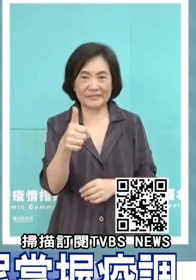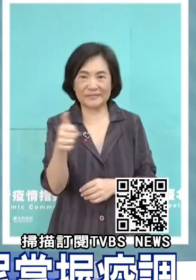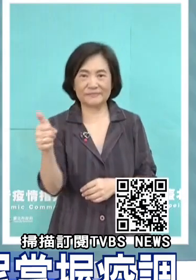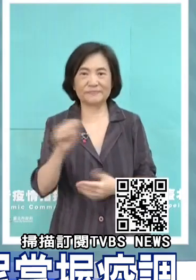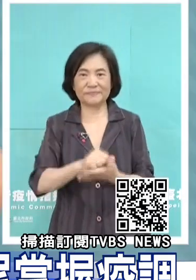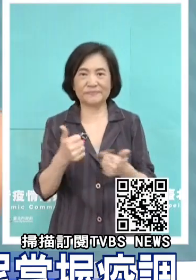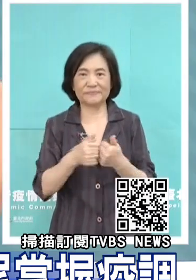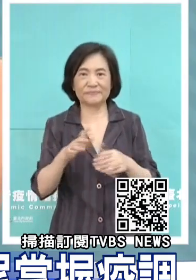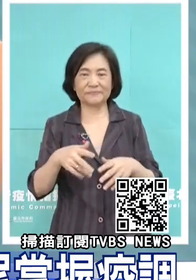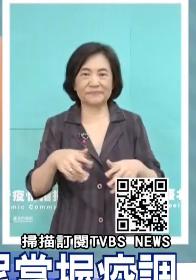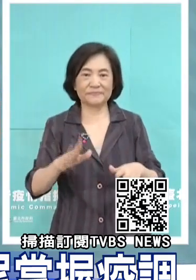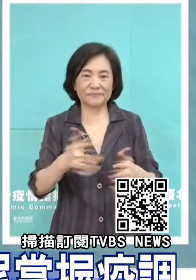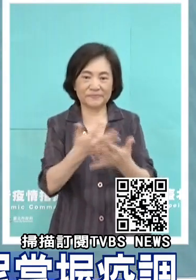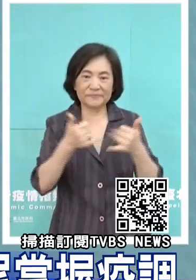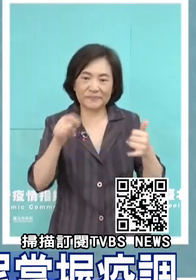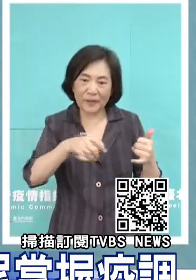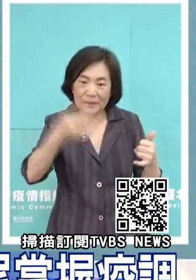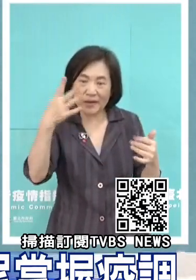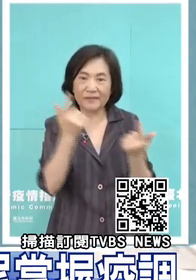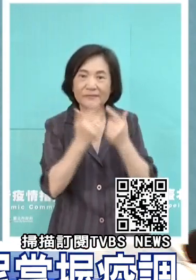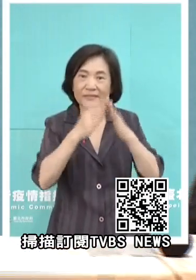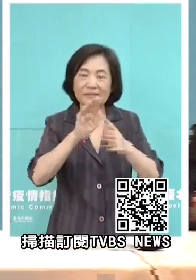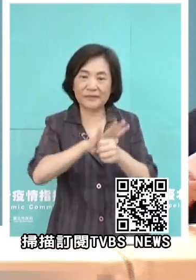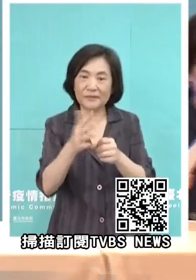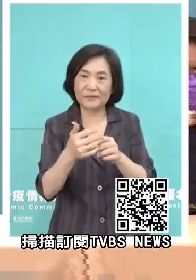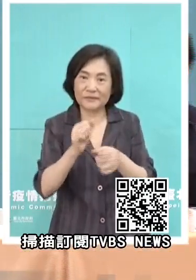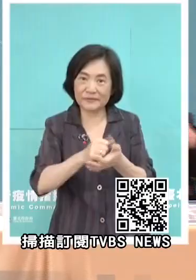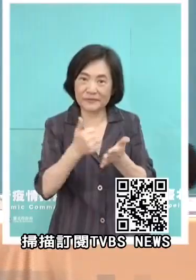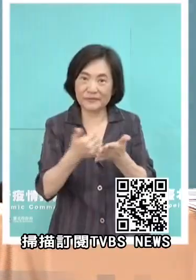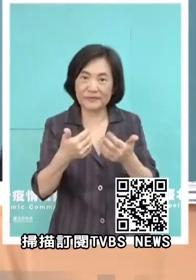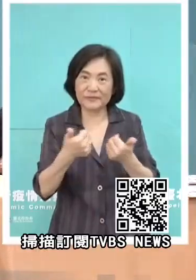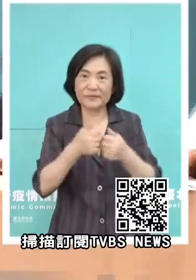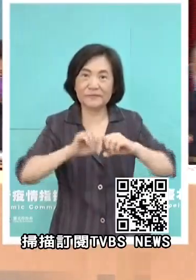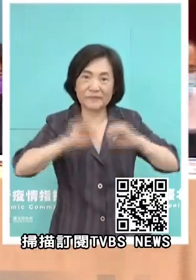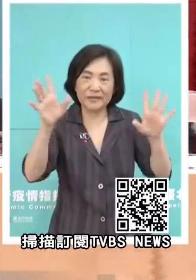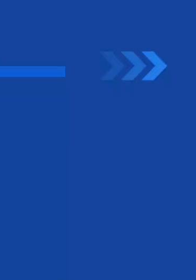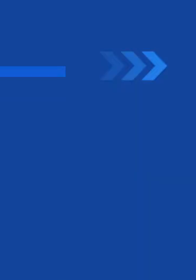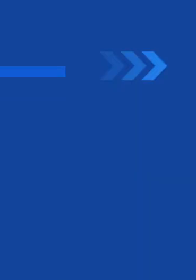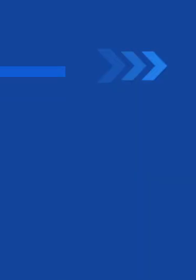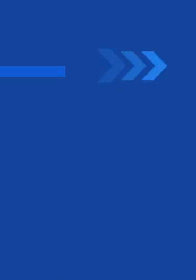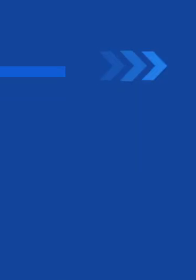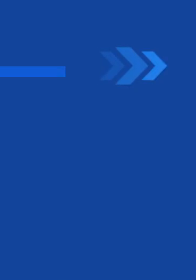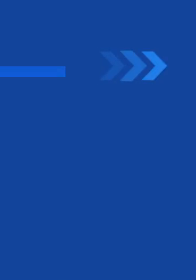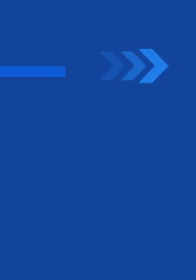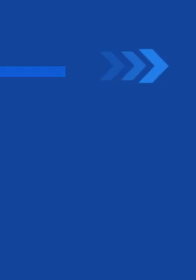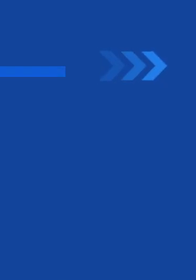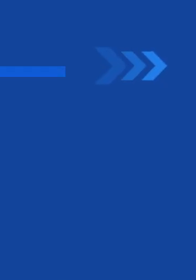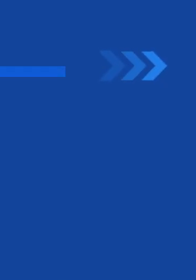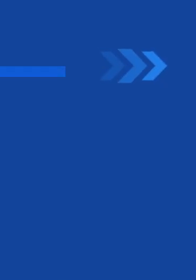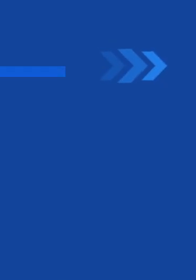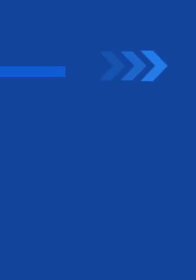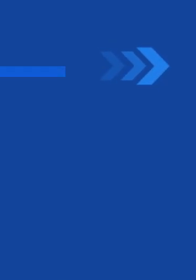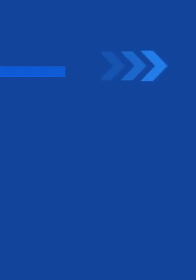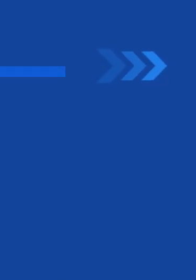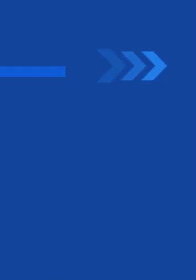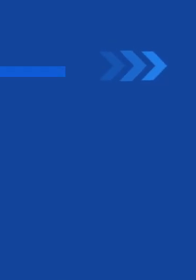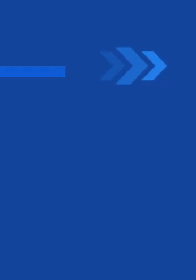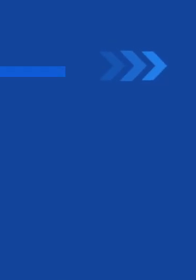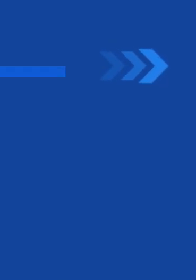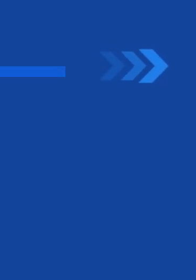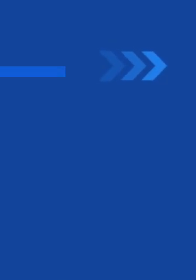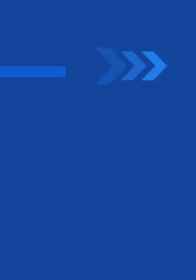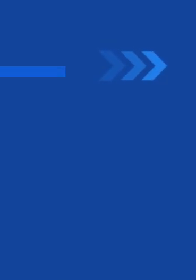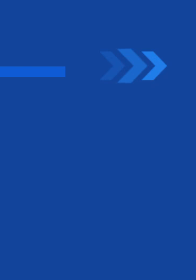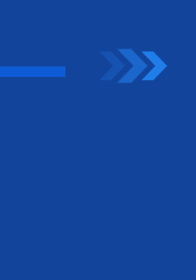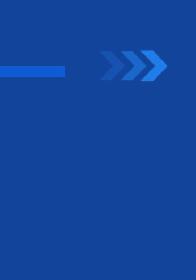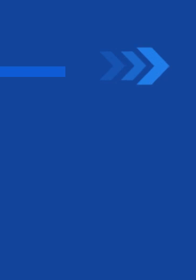程，避免又成风暴中心。TVBS 新闻李国正、李平台北报道。 请订阅、按赞、分享 TVBS News 频